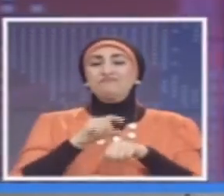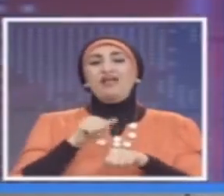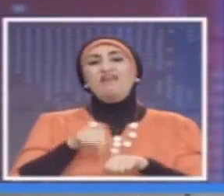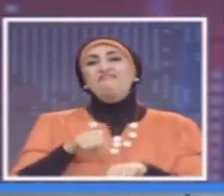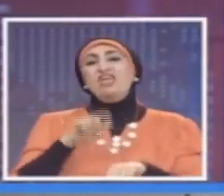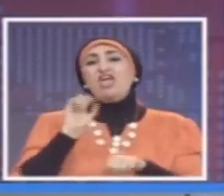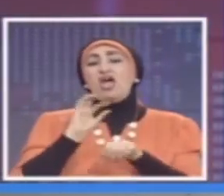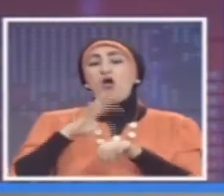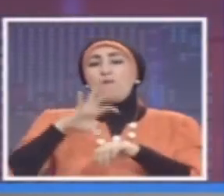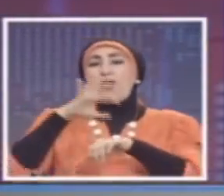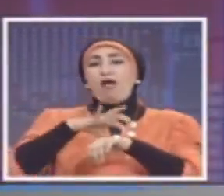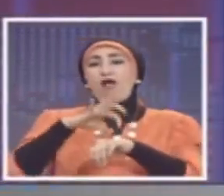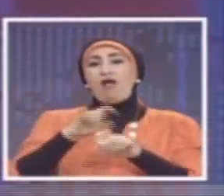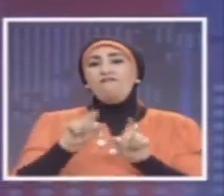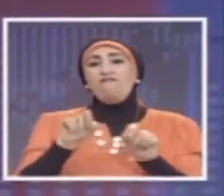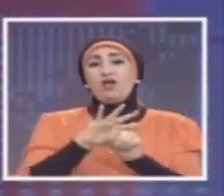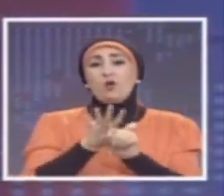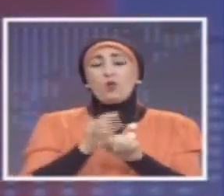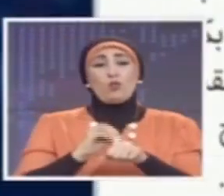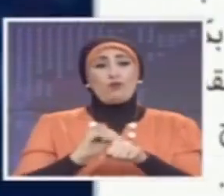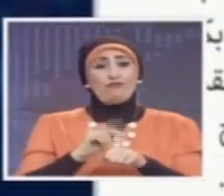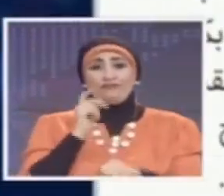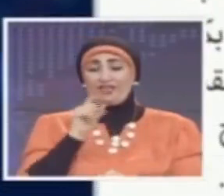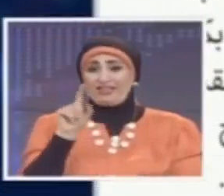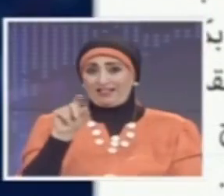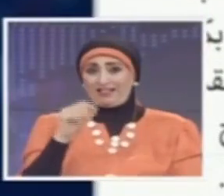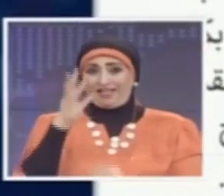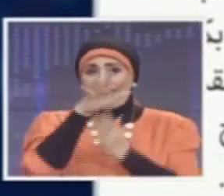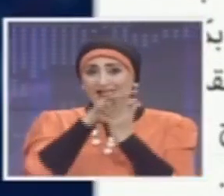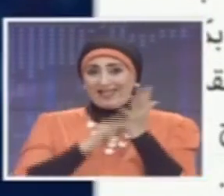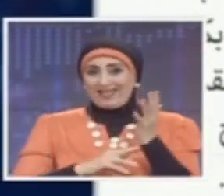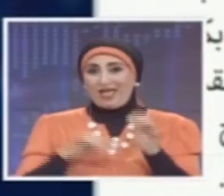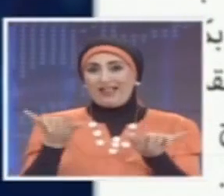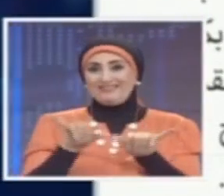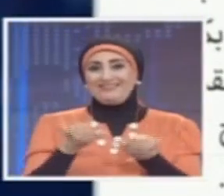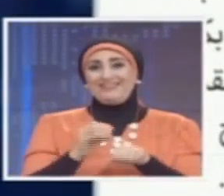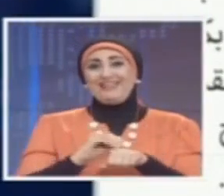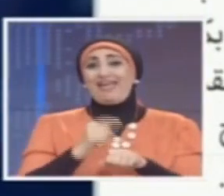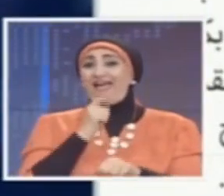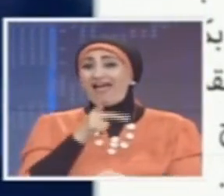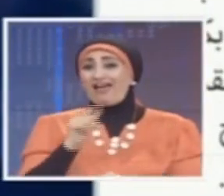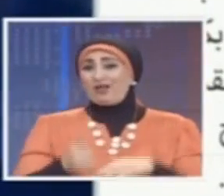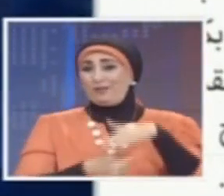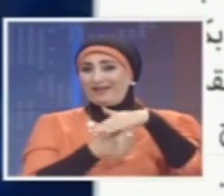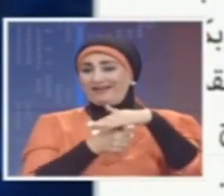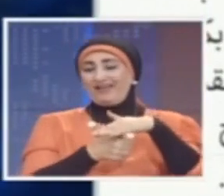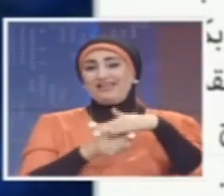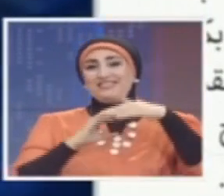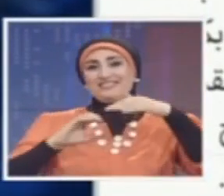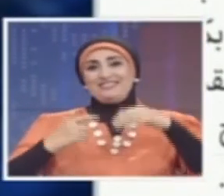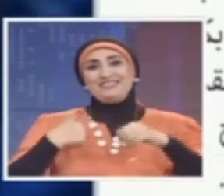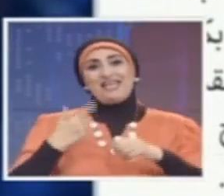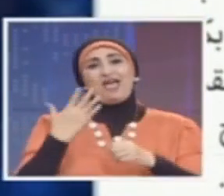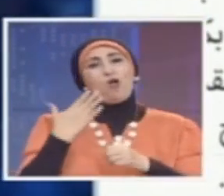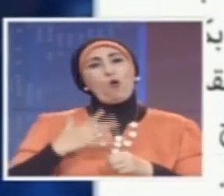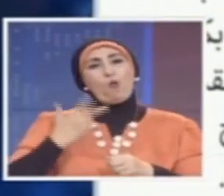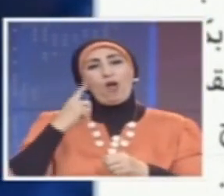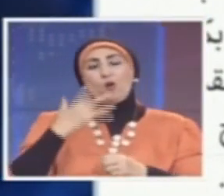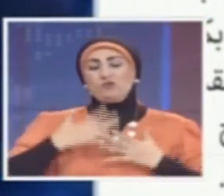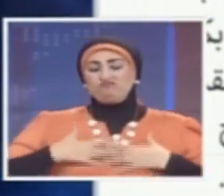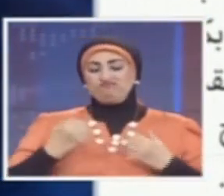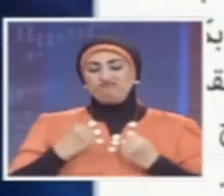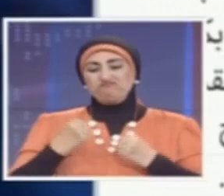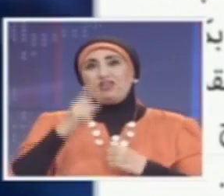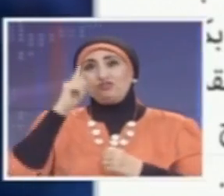إصابتهما بفيروس كورونا. وفي تدوينة على صفحته الشخصية بمواقع التواصل الاجتماعي أعرب الرئيس السيسي عن أمله في